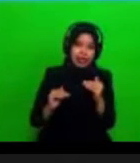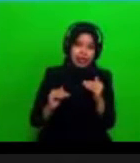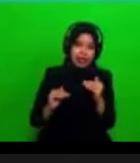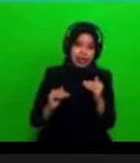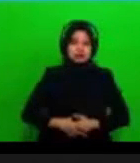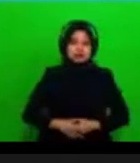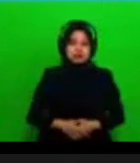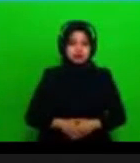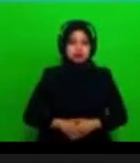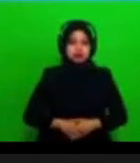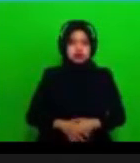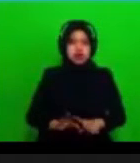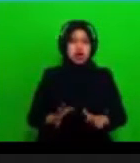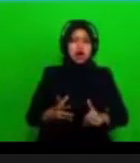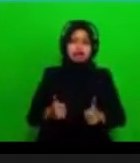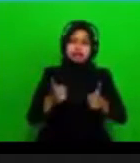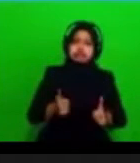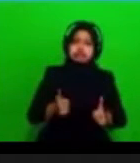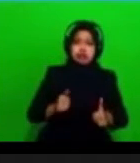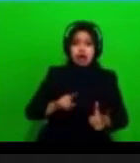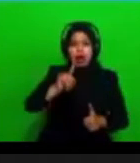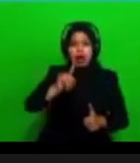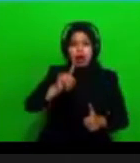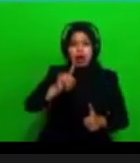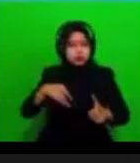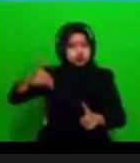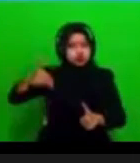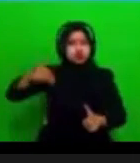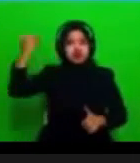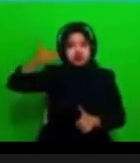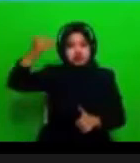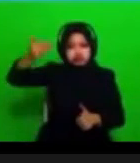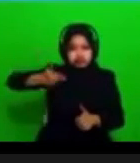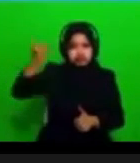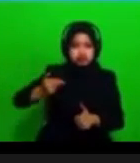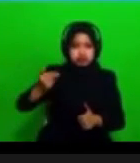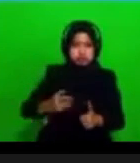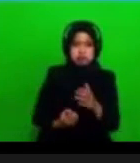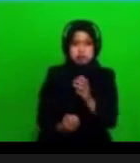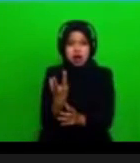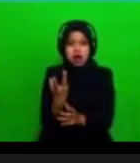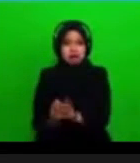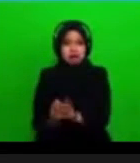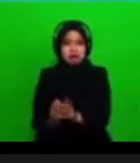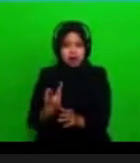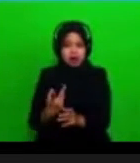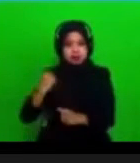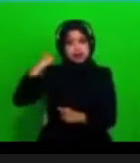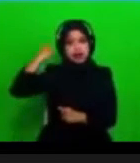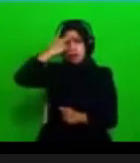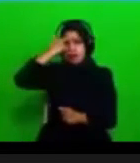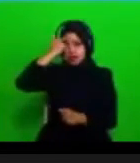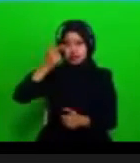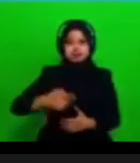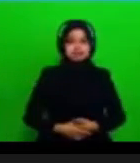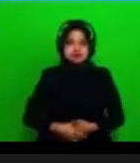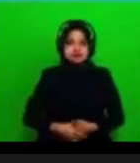daerah. Ini juga harus kita terus kembangkan dalam konteks merdeka belajar.